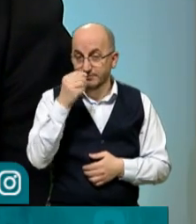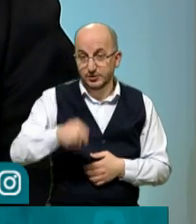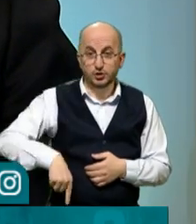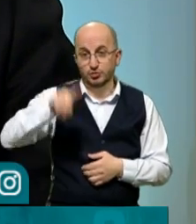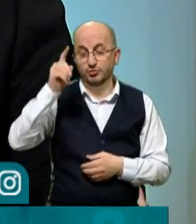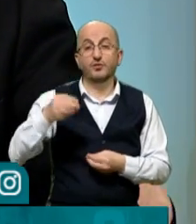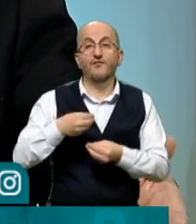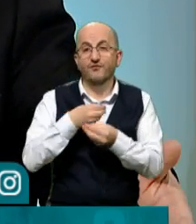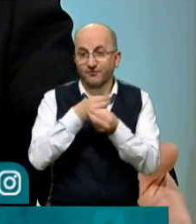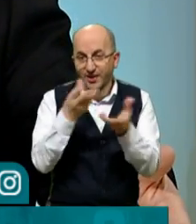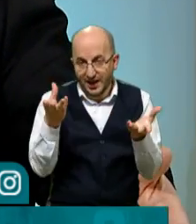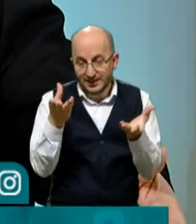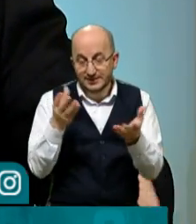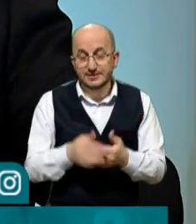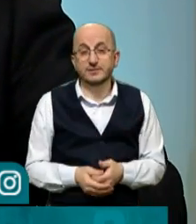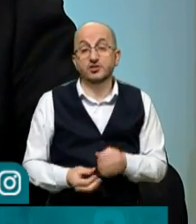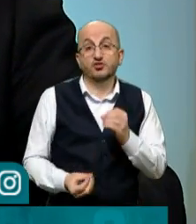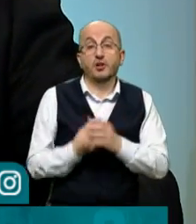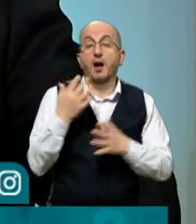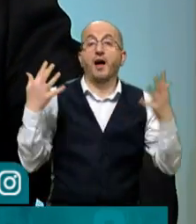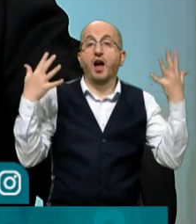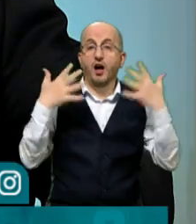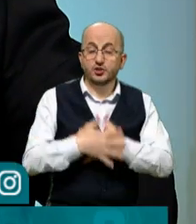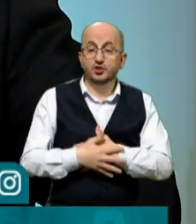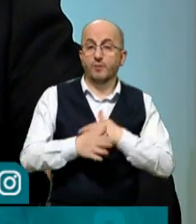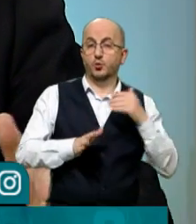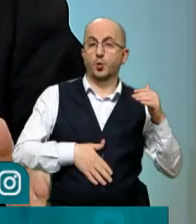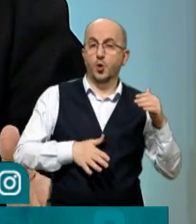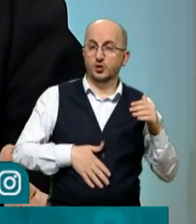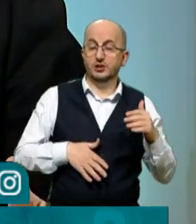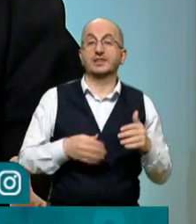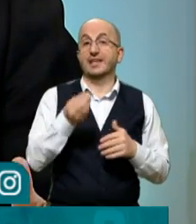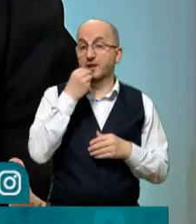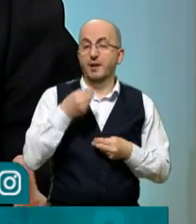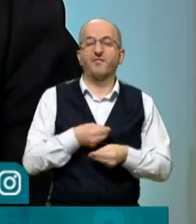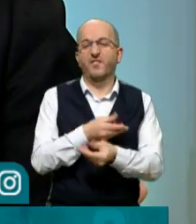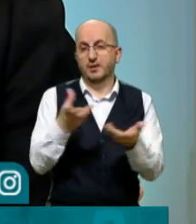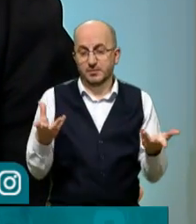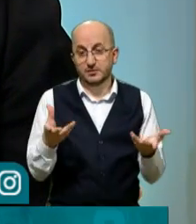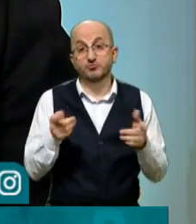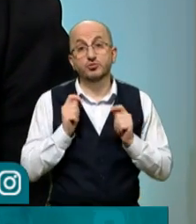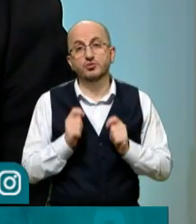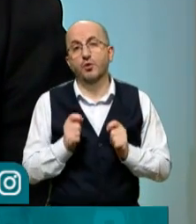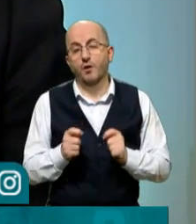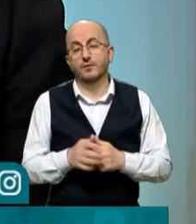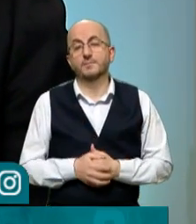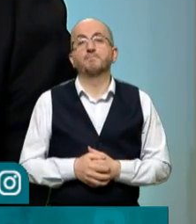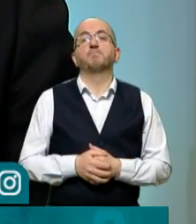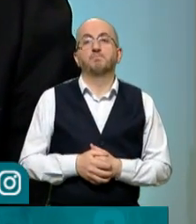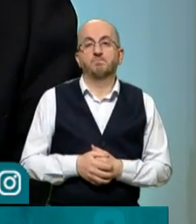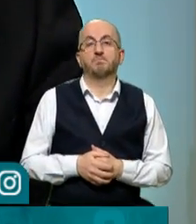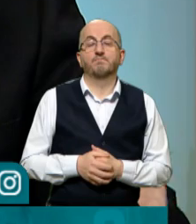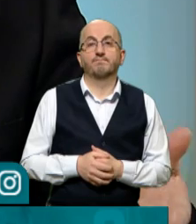10 fakire sabah ve akşam doyuracak şekilde yemek vermesidir. Bu zor. Bu zor.